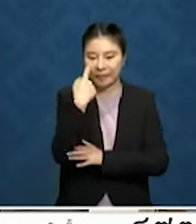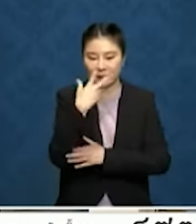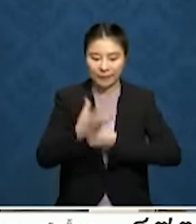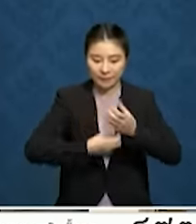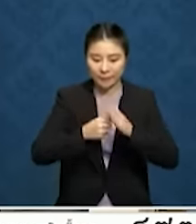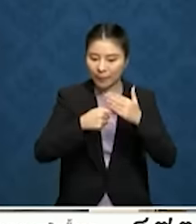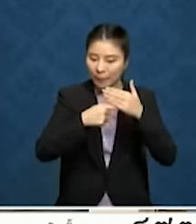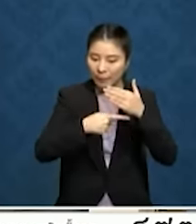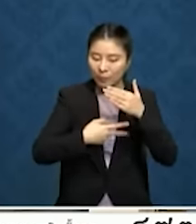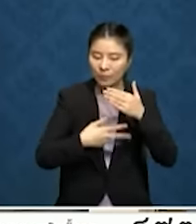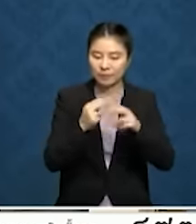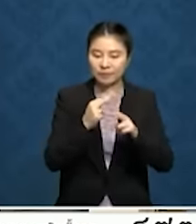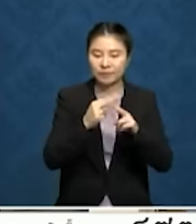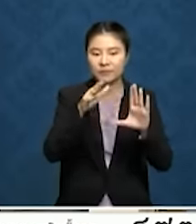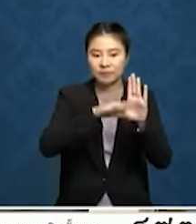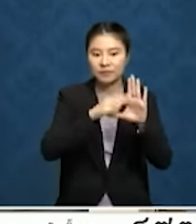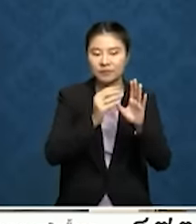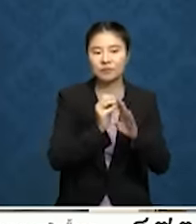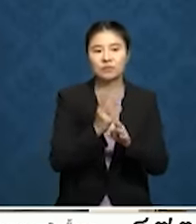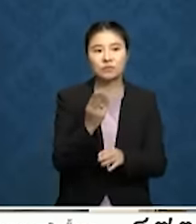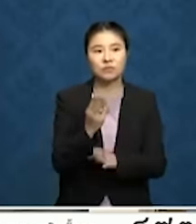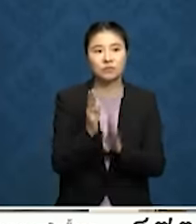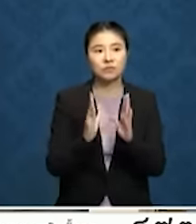านนะฮะ